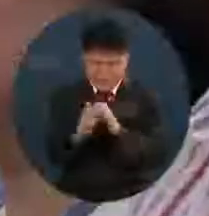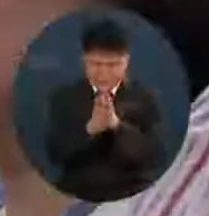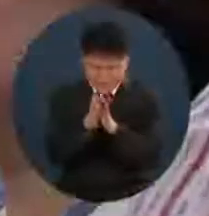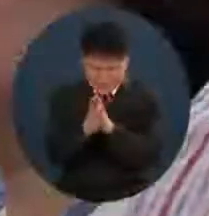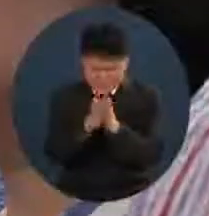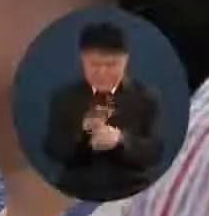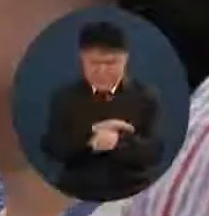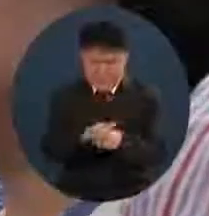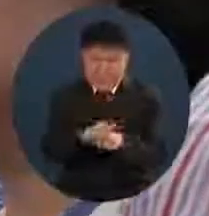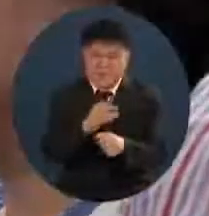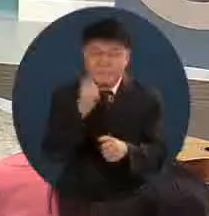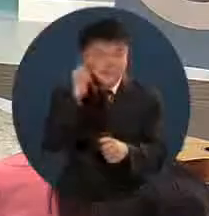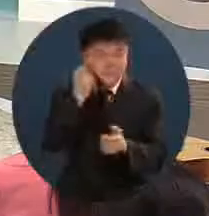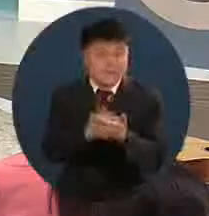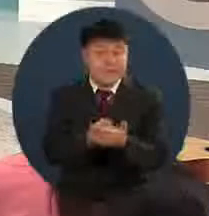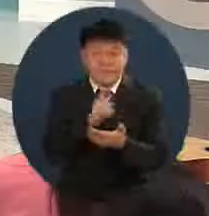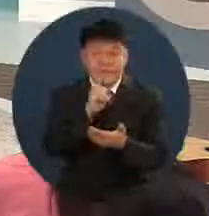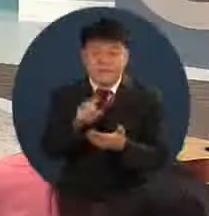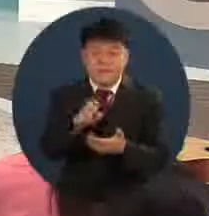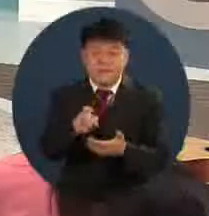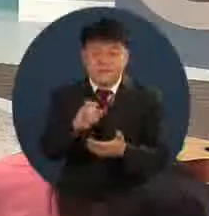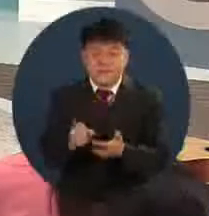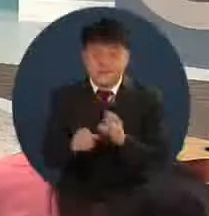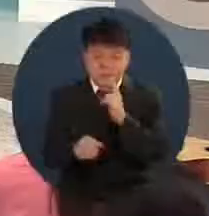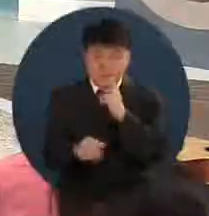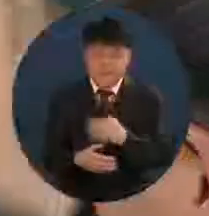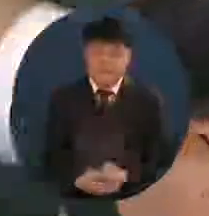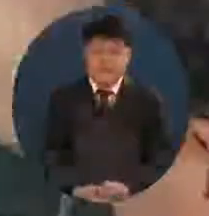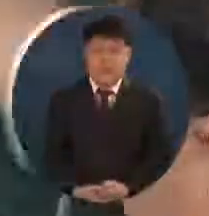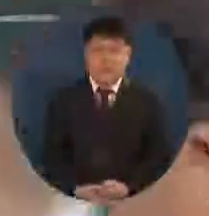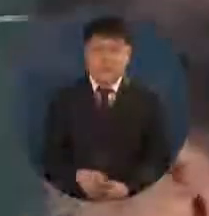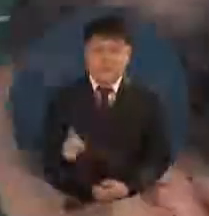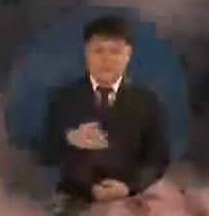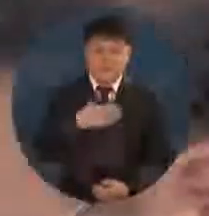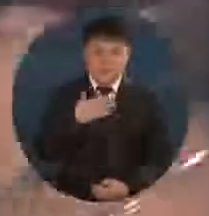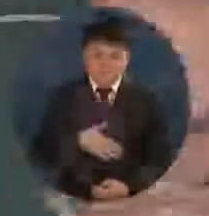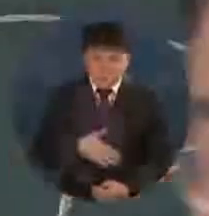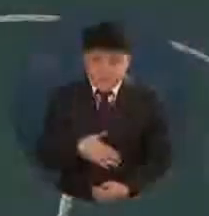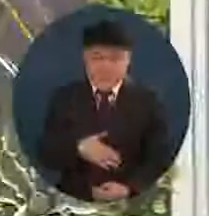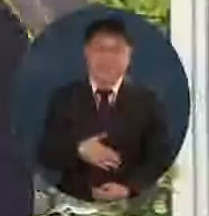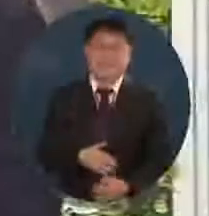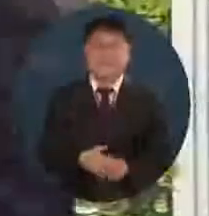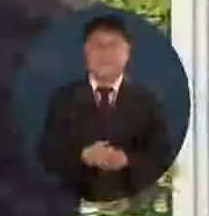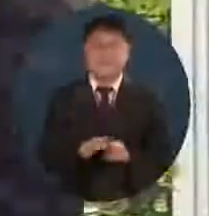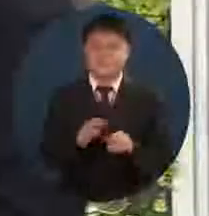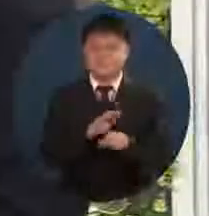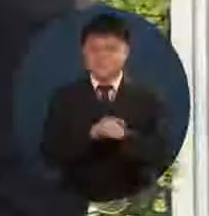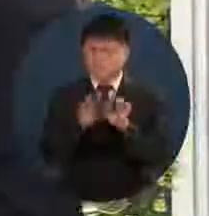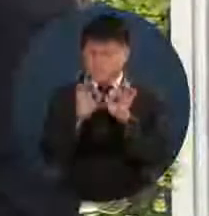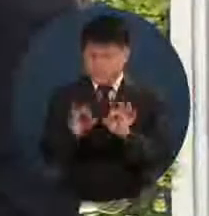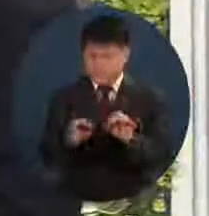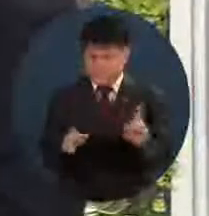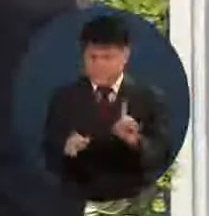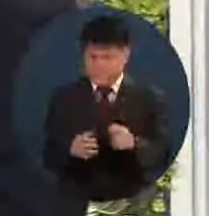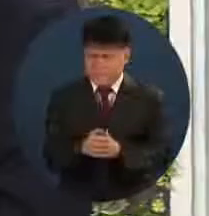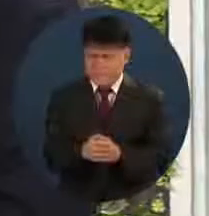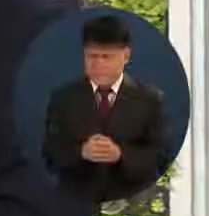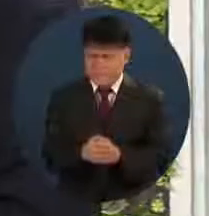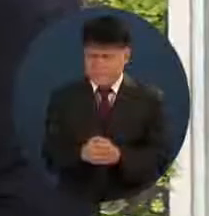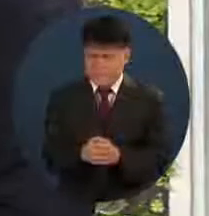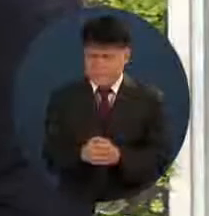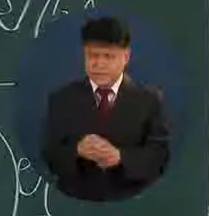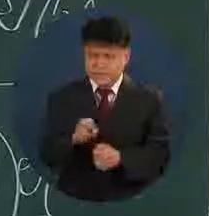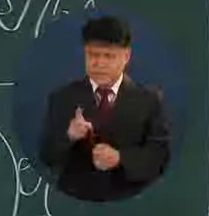예. 예, 이렇게 씁니다. 예. 이명자입니다. 명왕성 할 때. 그래서, 잘 보시면 이